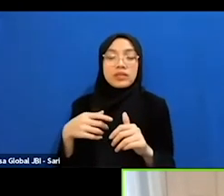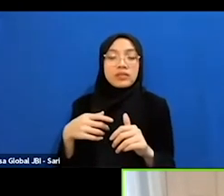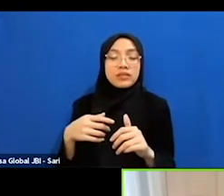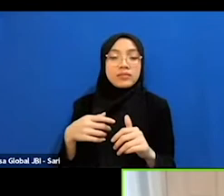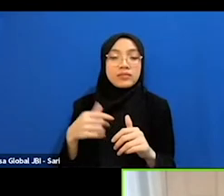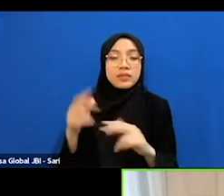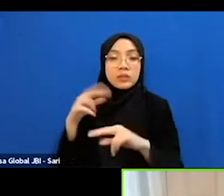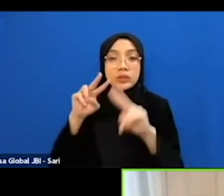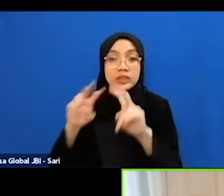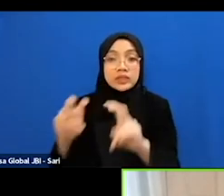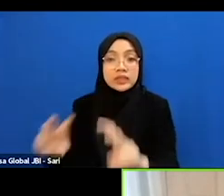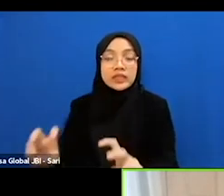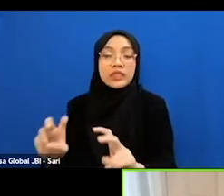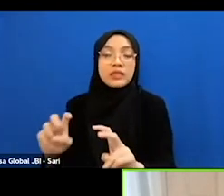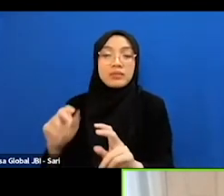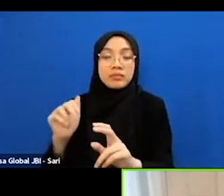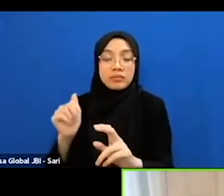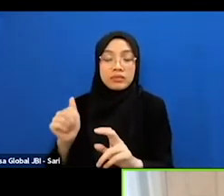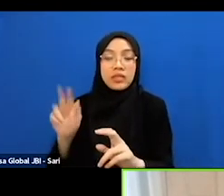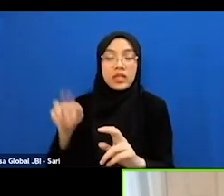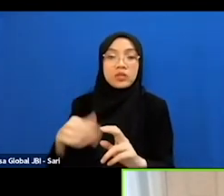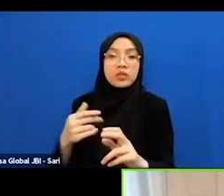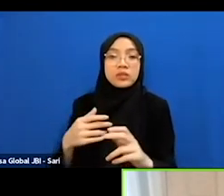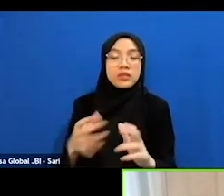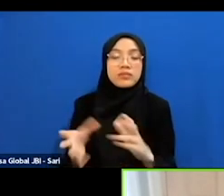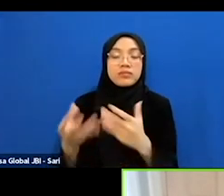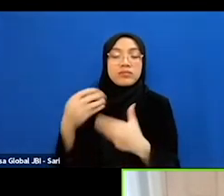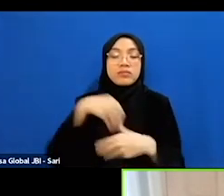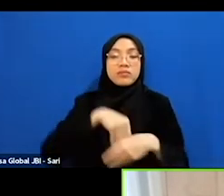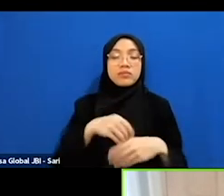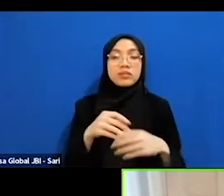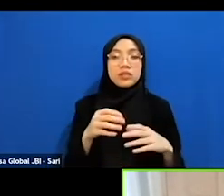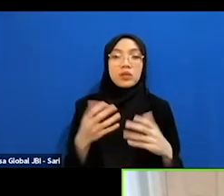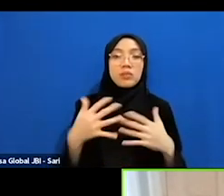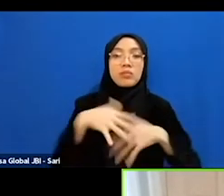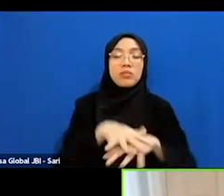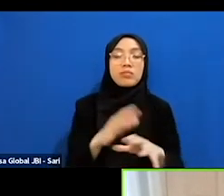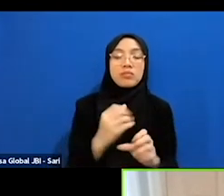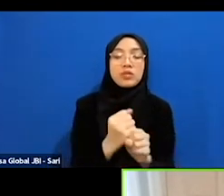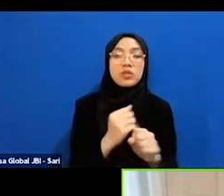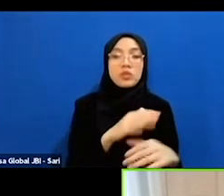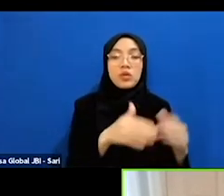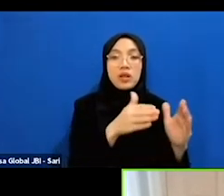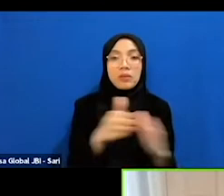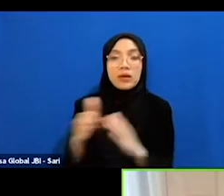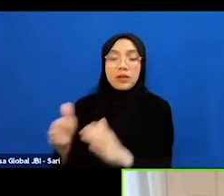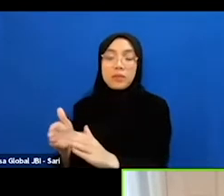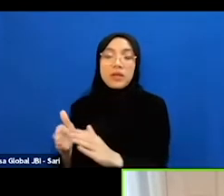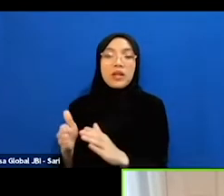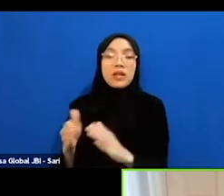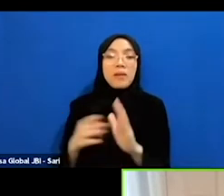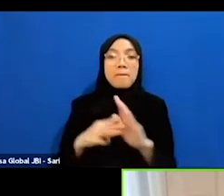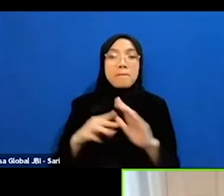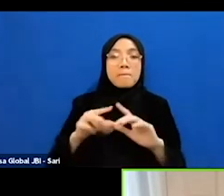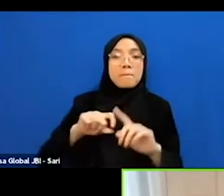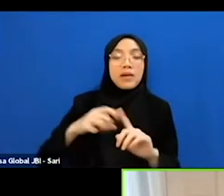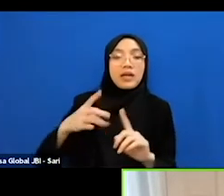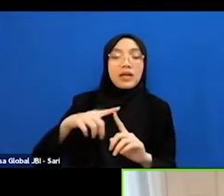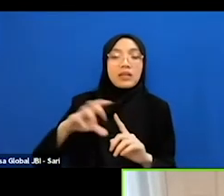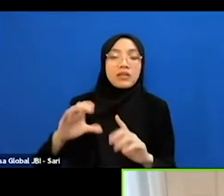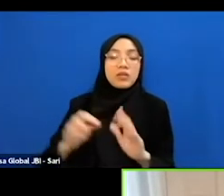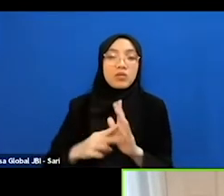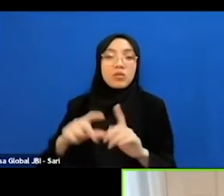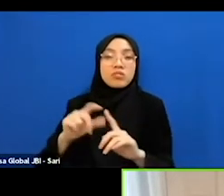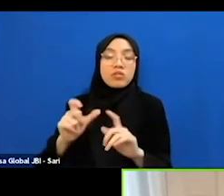riset ini termasuk untuk menginternalisasi dan mengintegrasi elemen-elemen Pondok di dalam studi terkait dengan